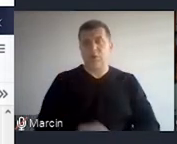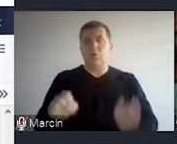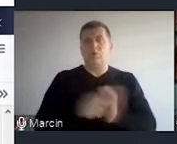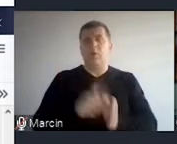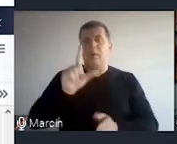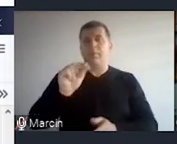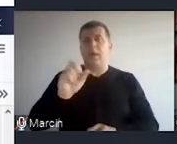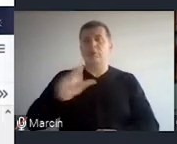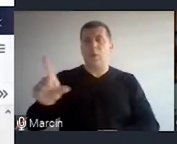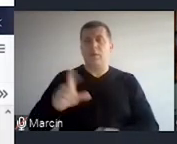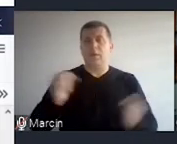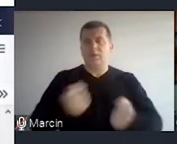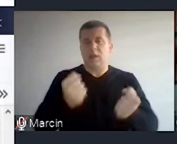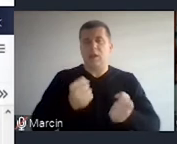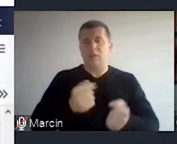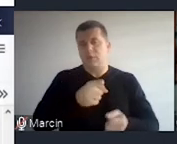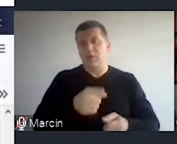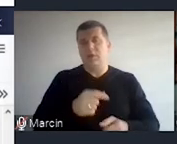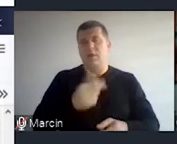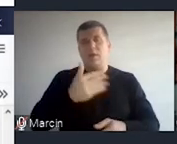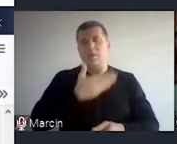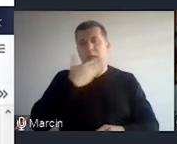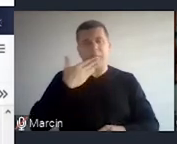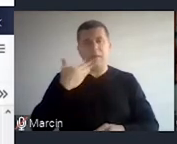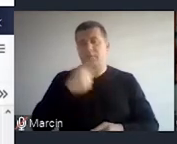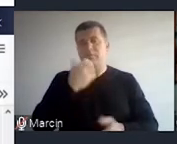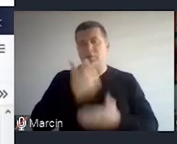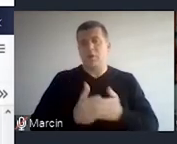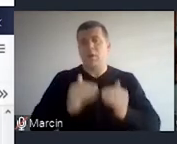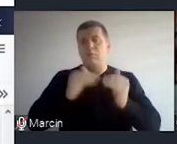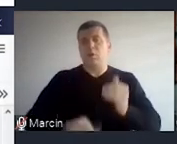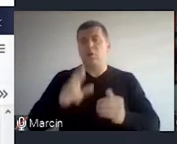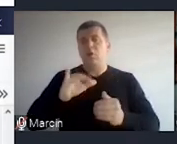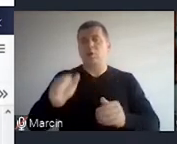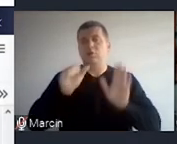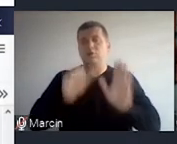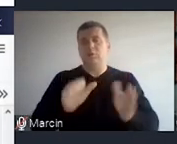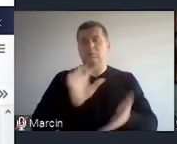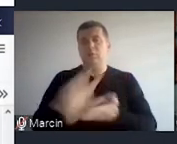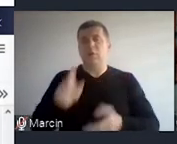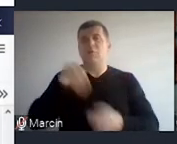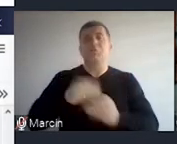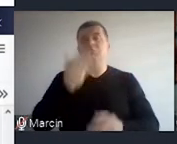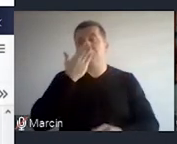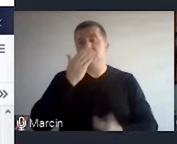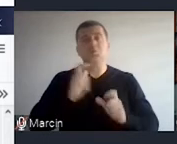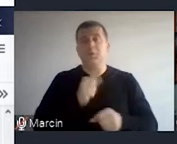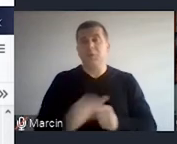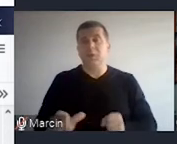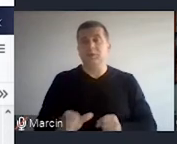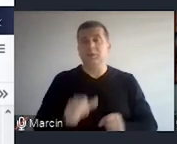personelu projektu zaangażowanego w ramach kosztów pośrednich nie ma zastosowania pod rozdział 6.15. A co w nim jest?